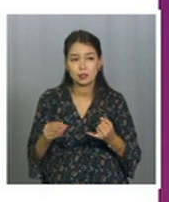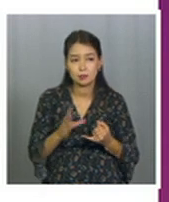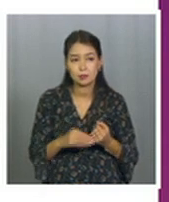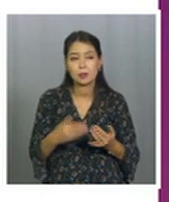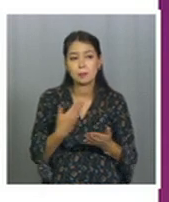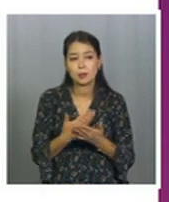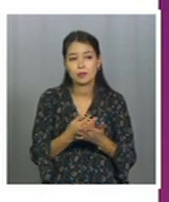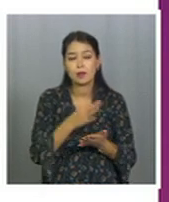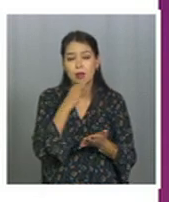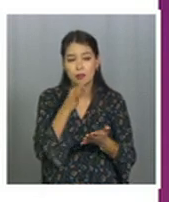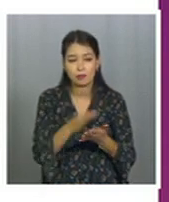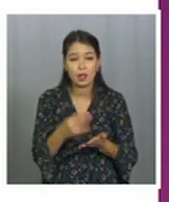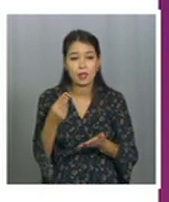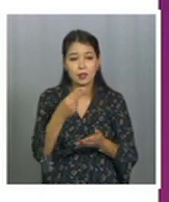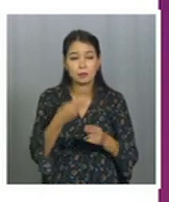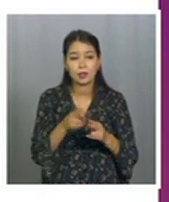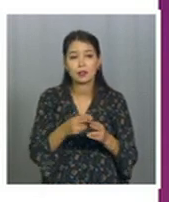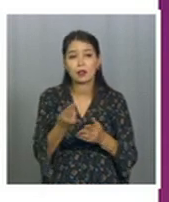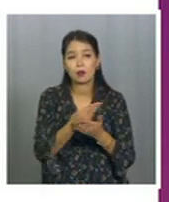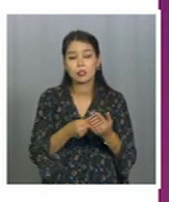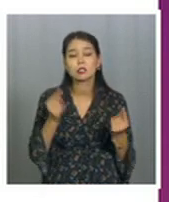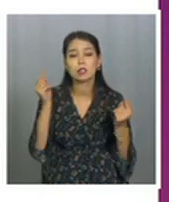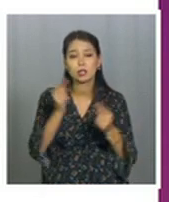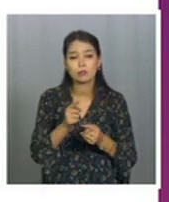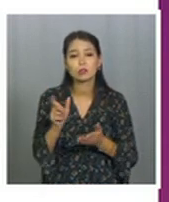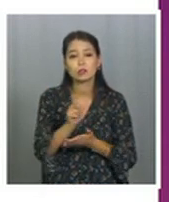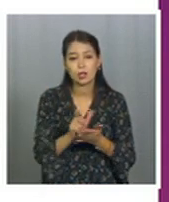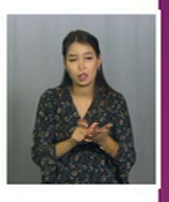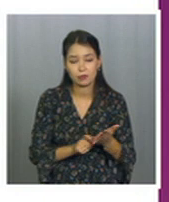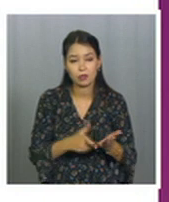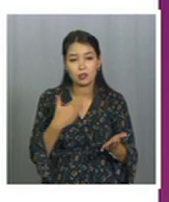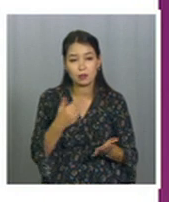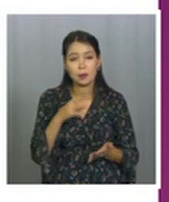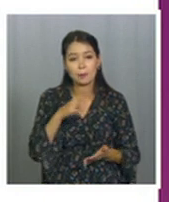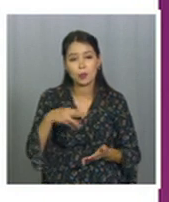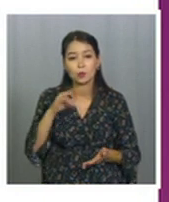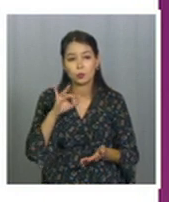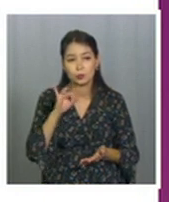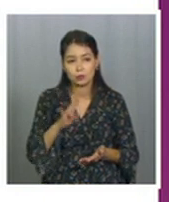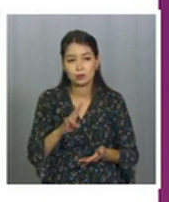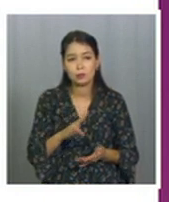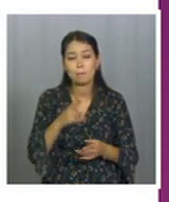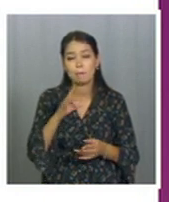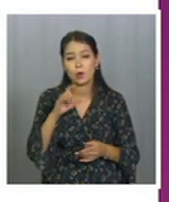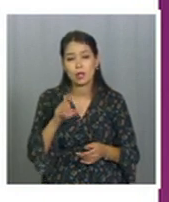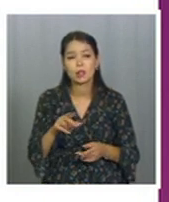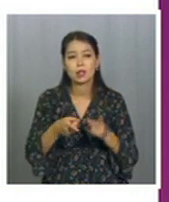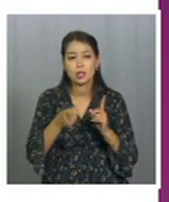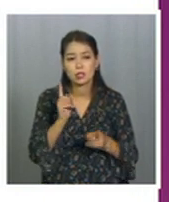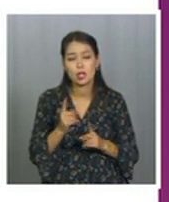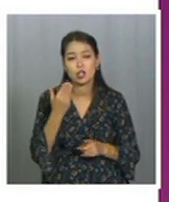Примерные ответы. Тематика картин соответствует стихотворению Михаила Дудина. Поэт – настоящий